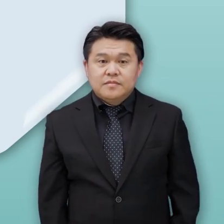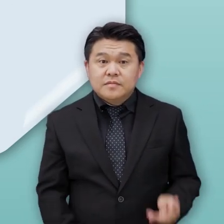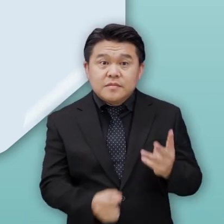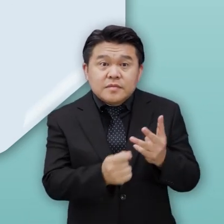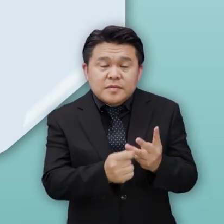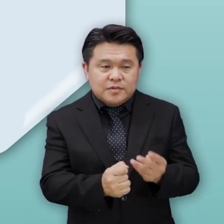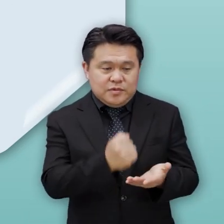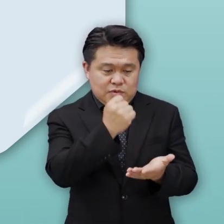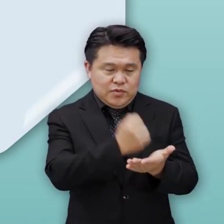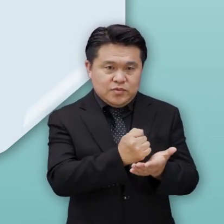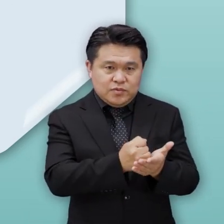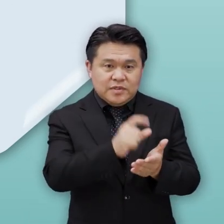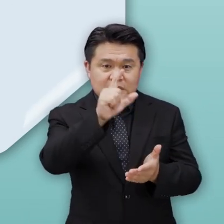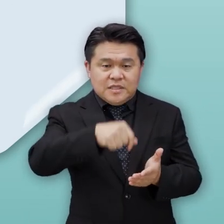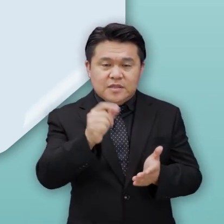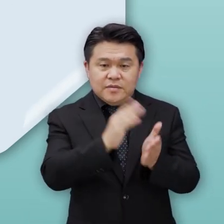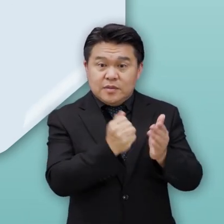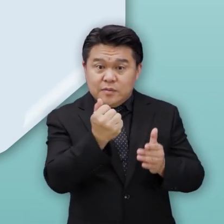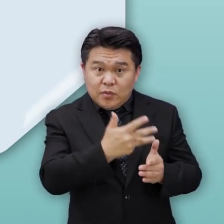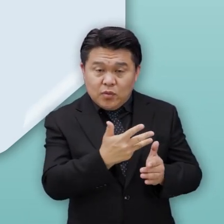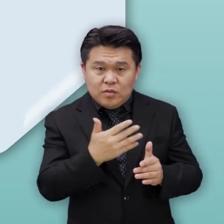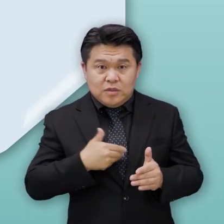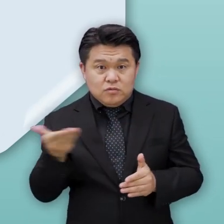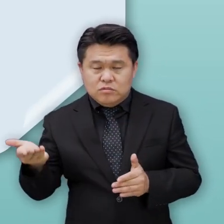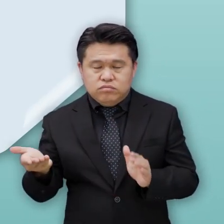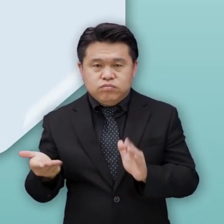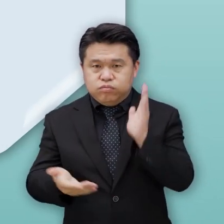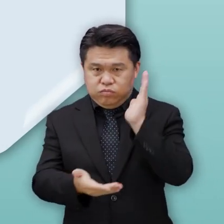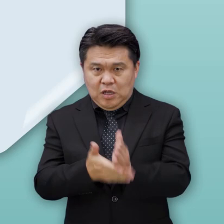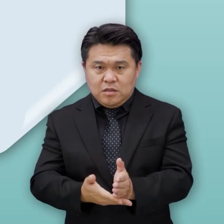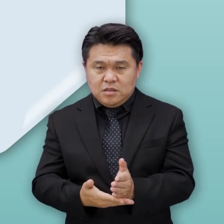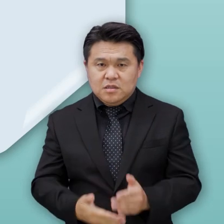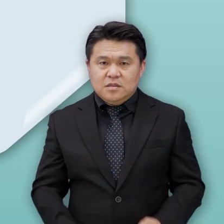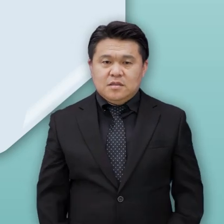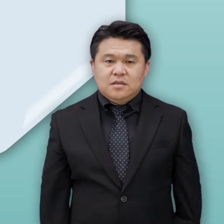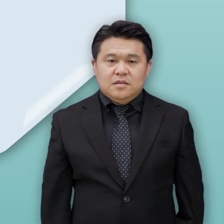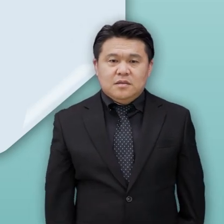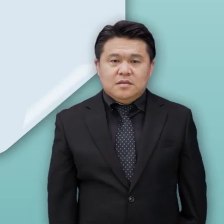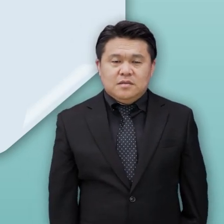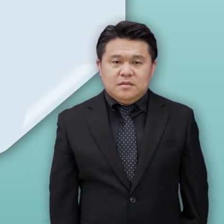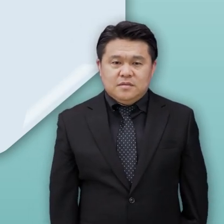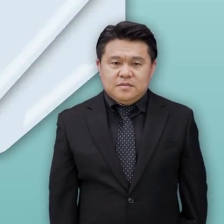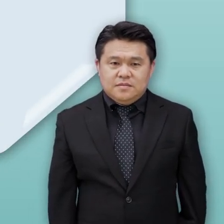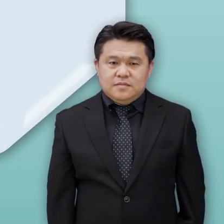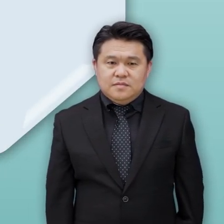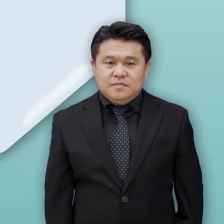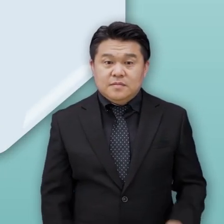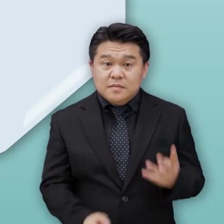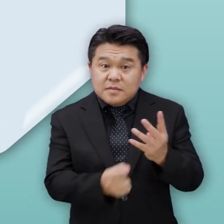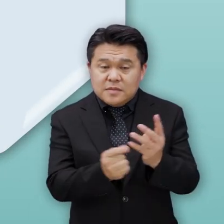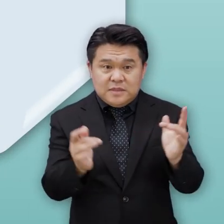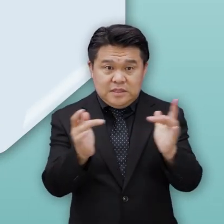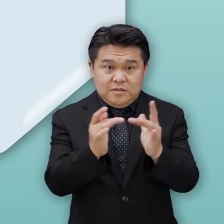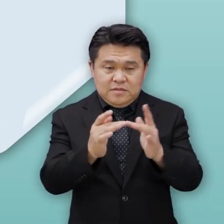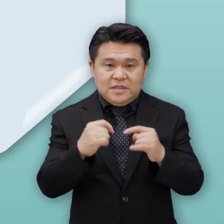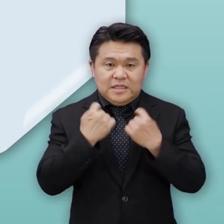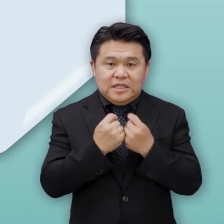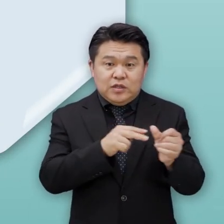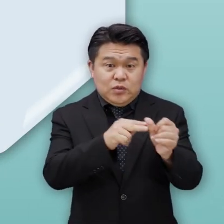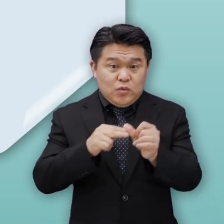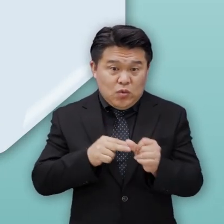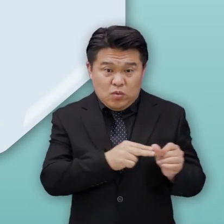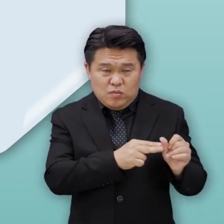셋째, 통장이나 카드의 비밀번호를 다른 사람에게 절대 알려주어서는 안 됩니다. 넷째, 인터넷